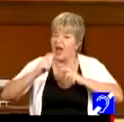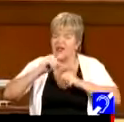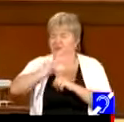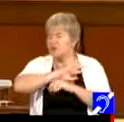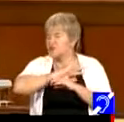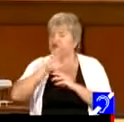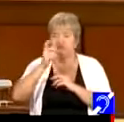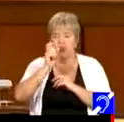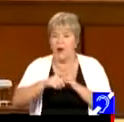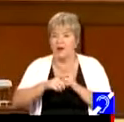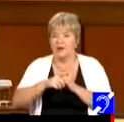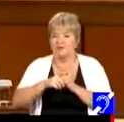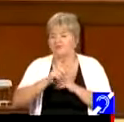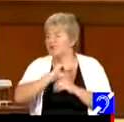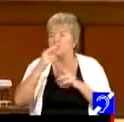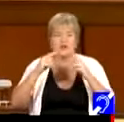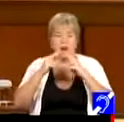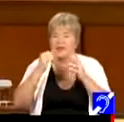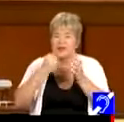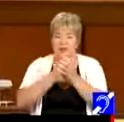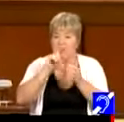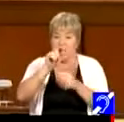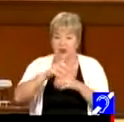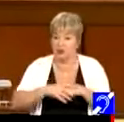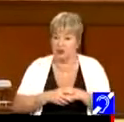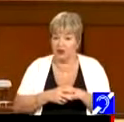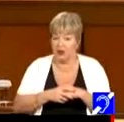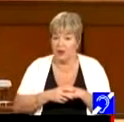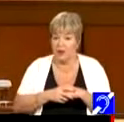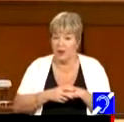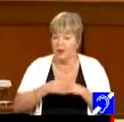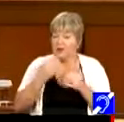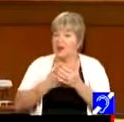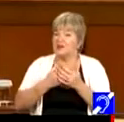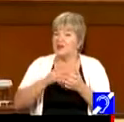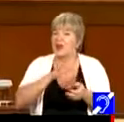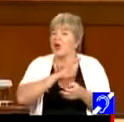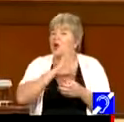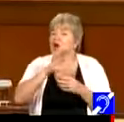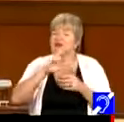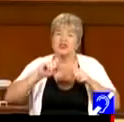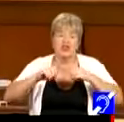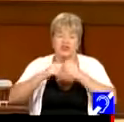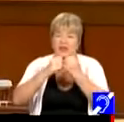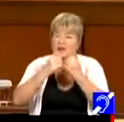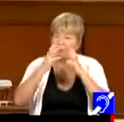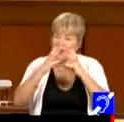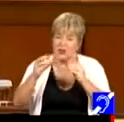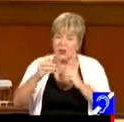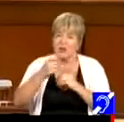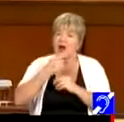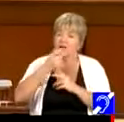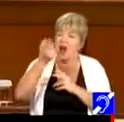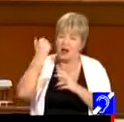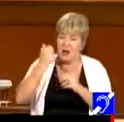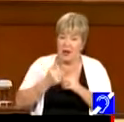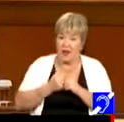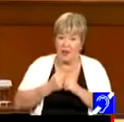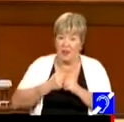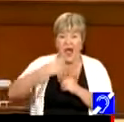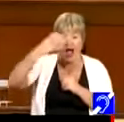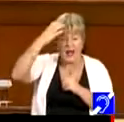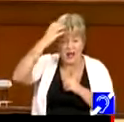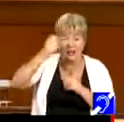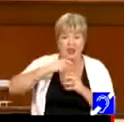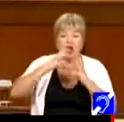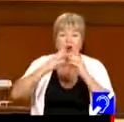uman fără precedent. Despre tragedia românească din acei ani, suverana României